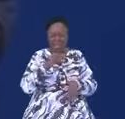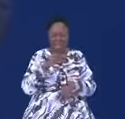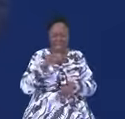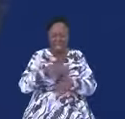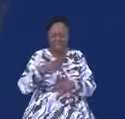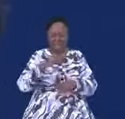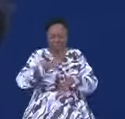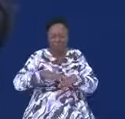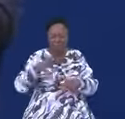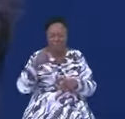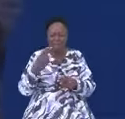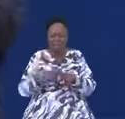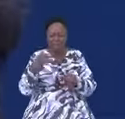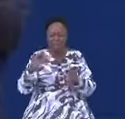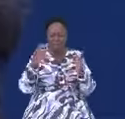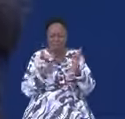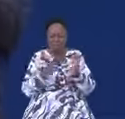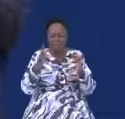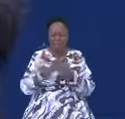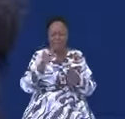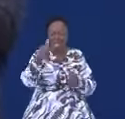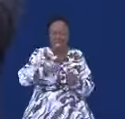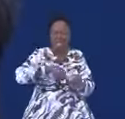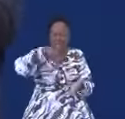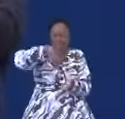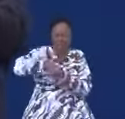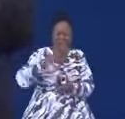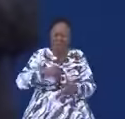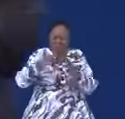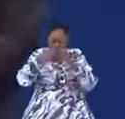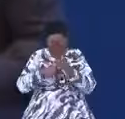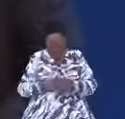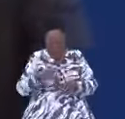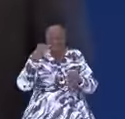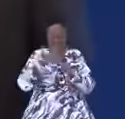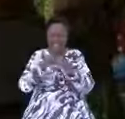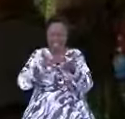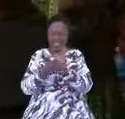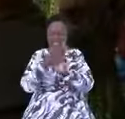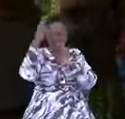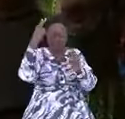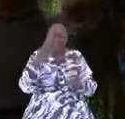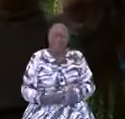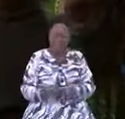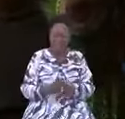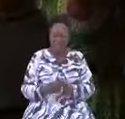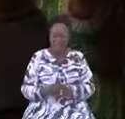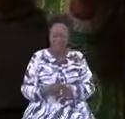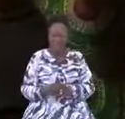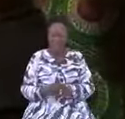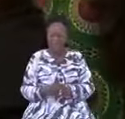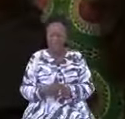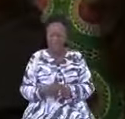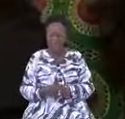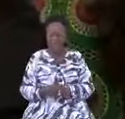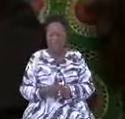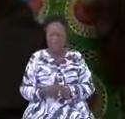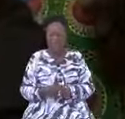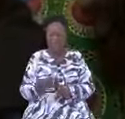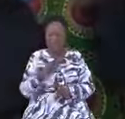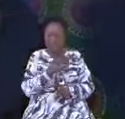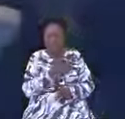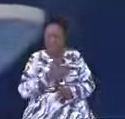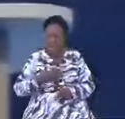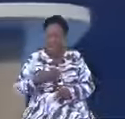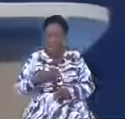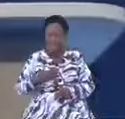jeunot pas fléchi au nom de jésus l2 pliant que toute maladie